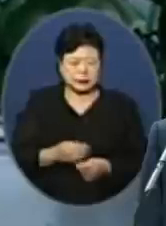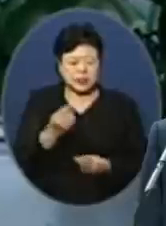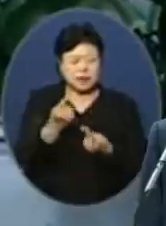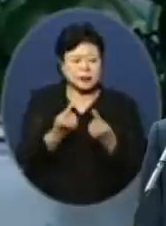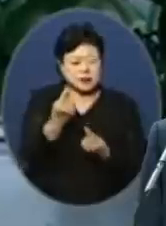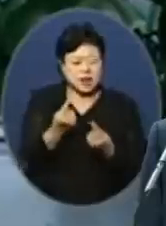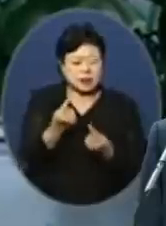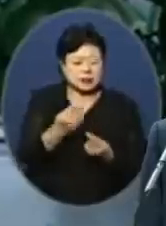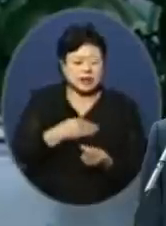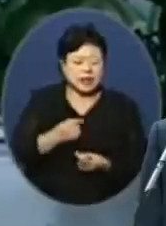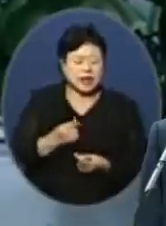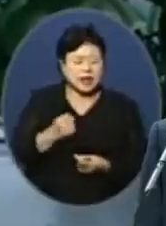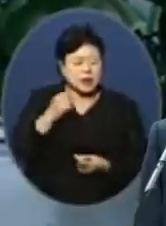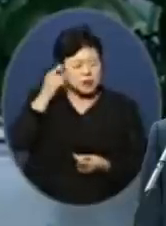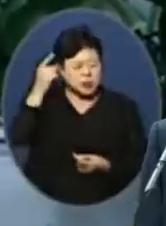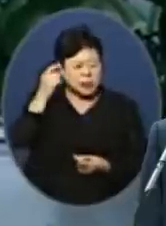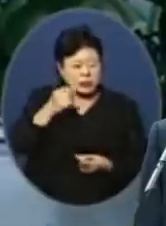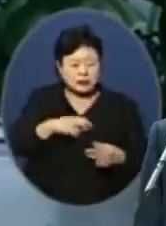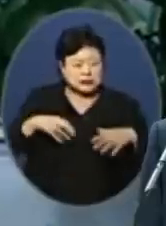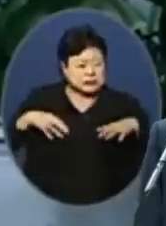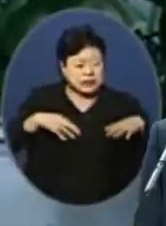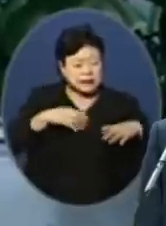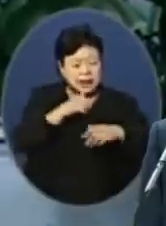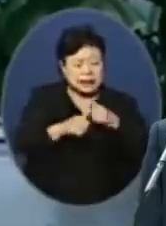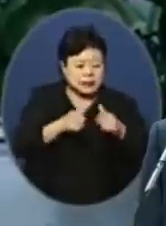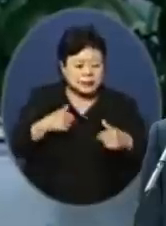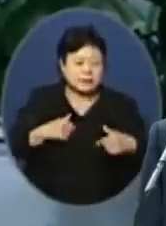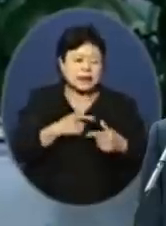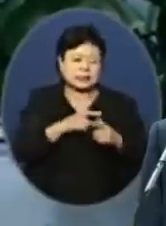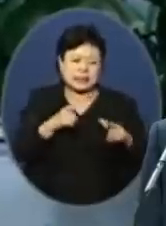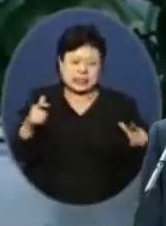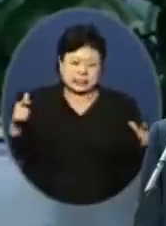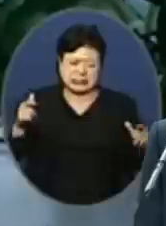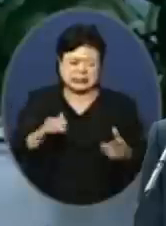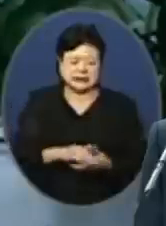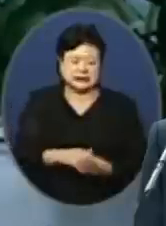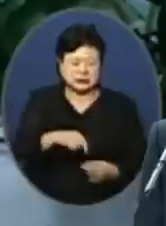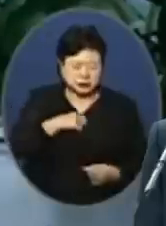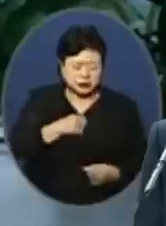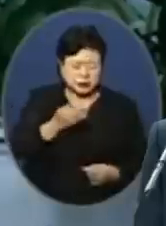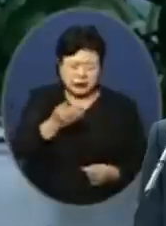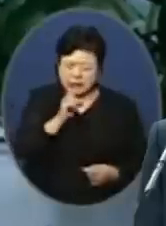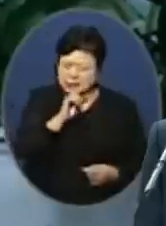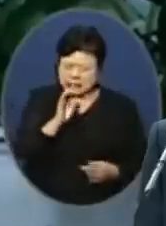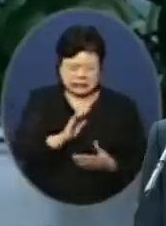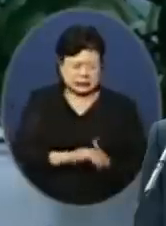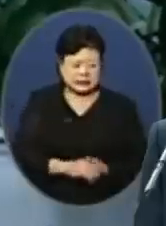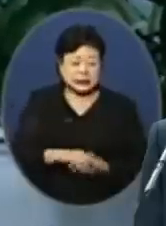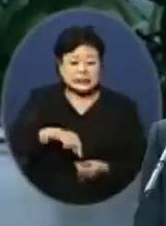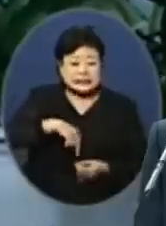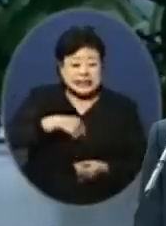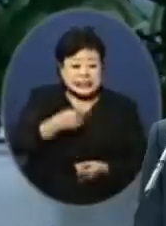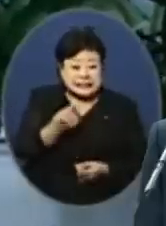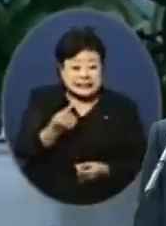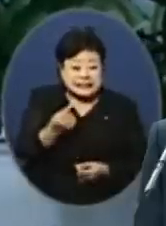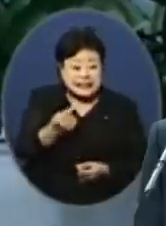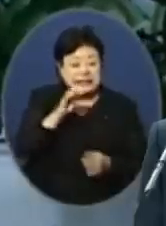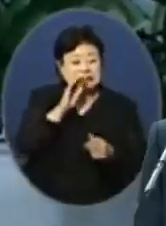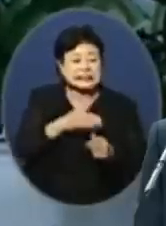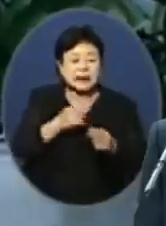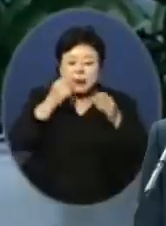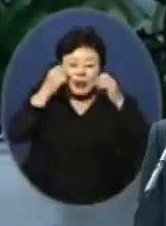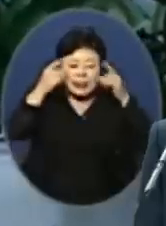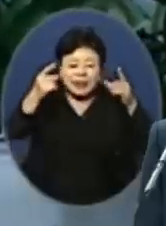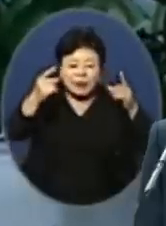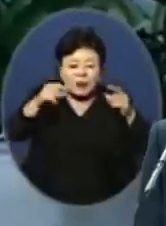비교해서 자기가 훌륭하다고 자랑하면 하나님께서 그를 의롭다고 하지 않습니다. 자기의 잘못을